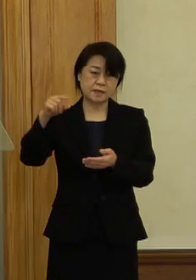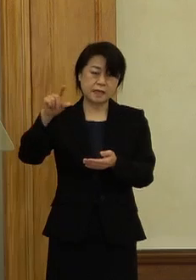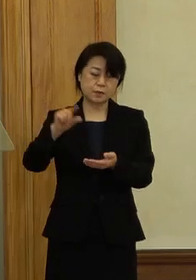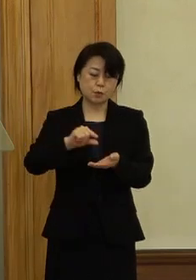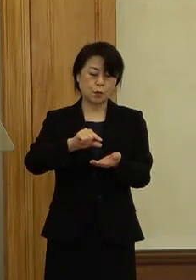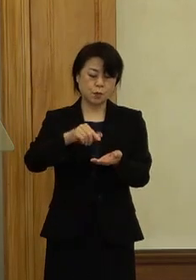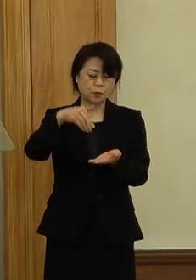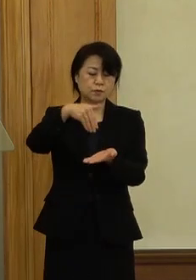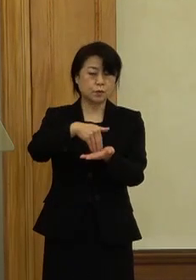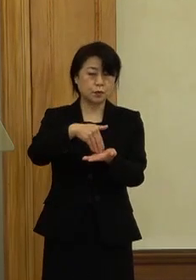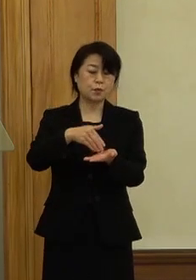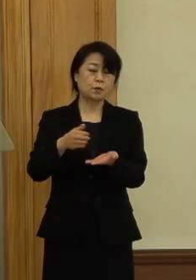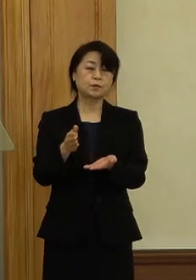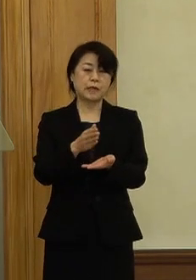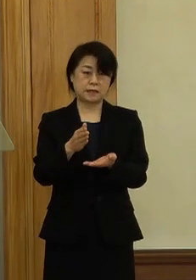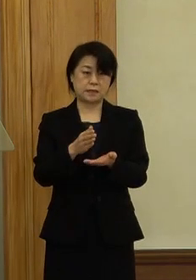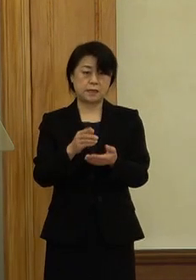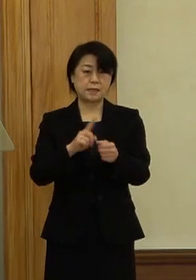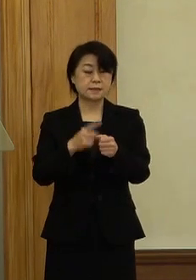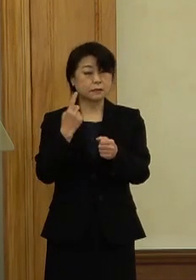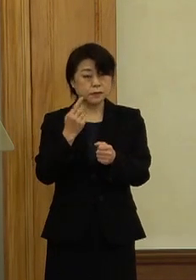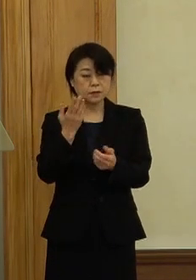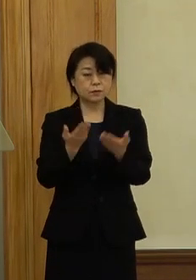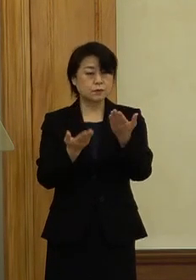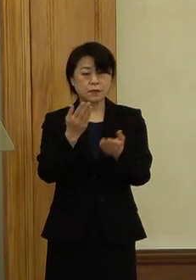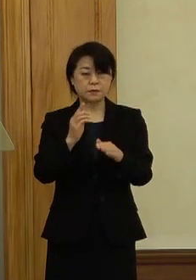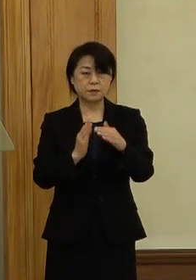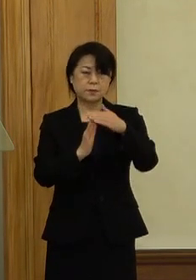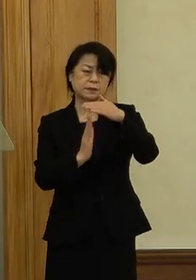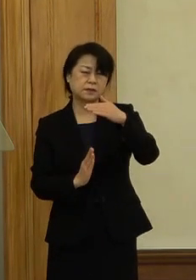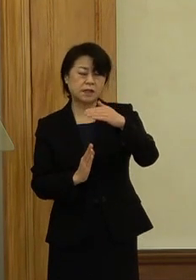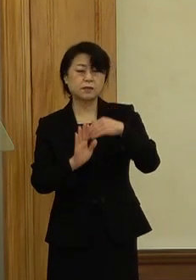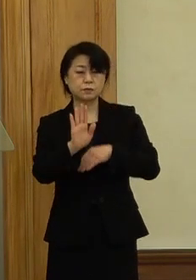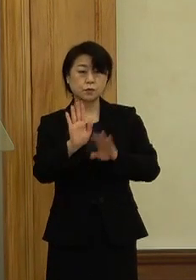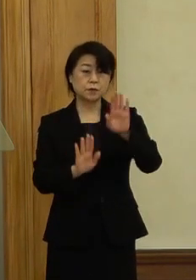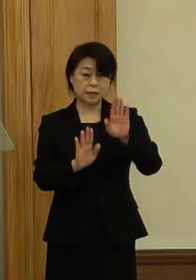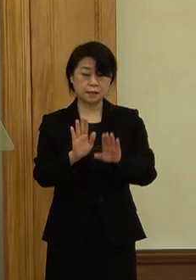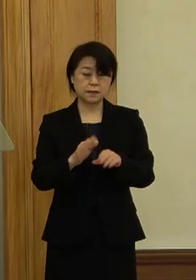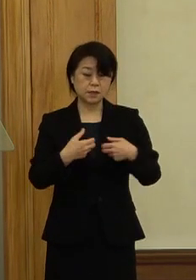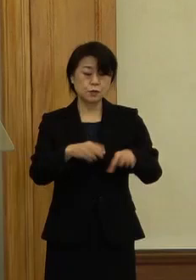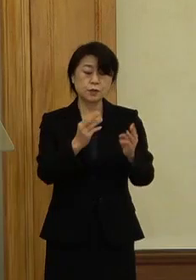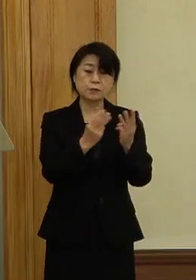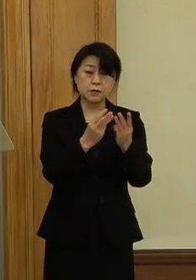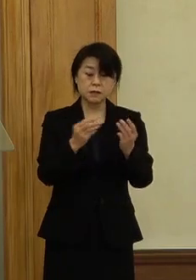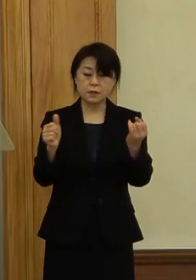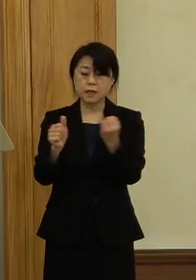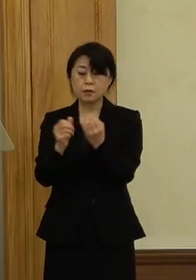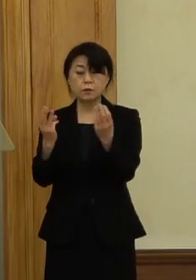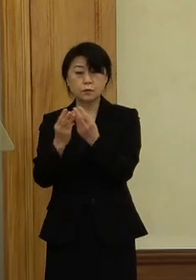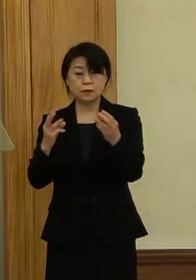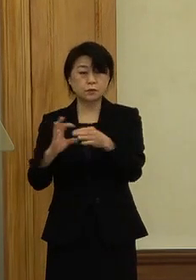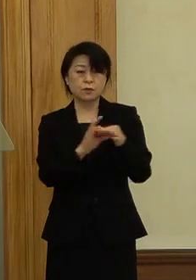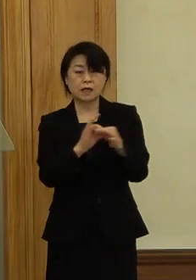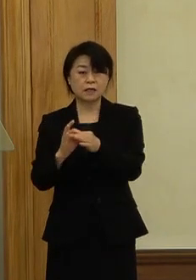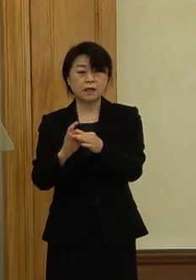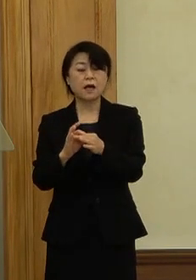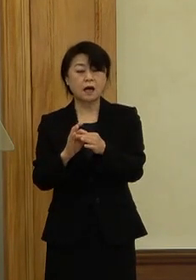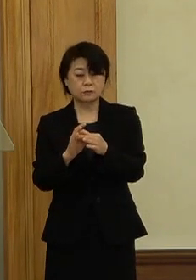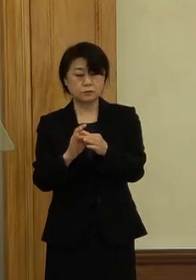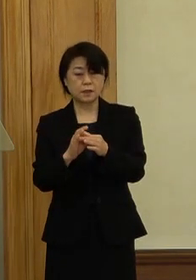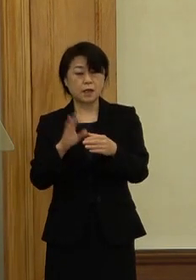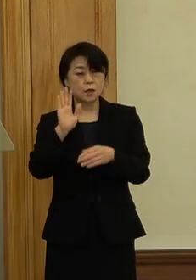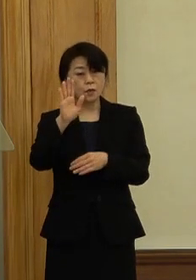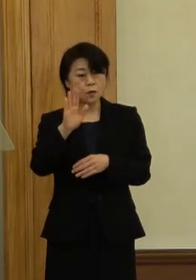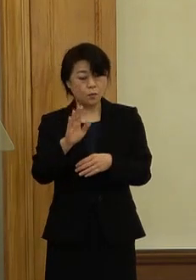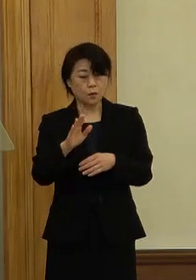昨年の速報値をさらに下回っています。出生数は婚姻と関係が深いことから、今後の出生